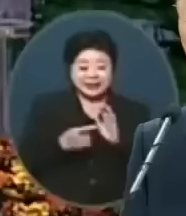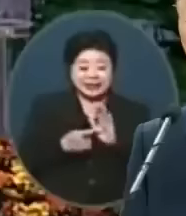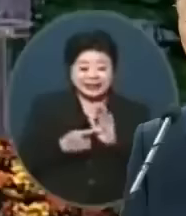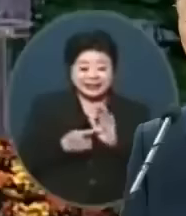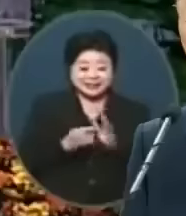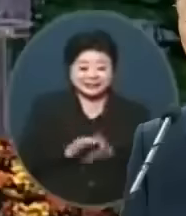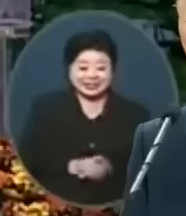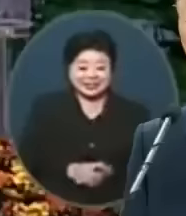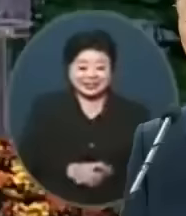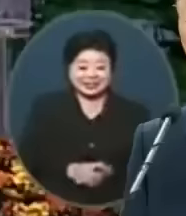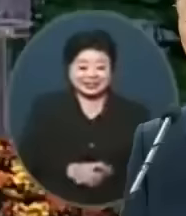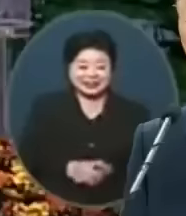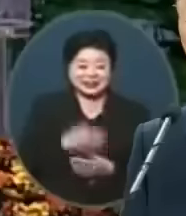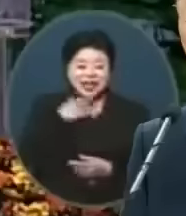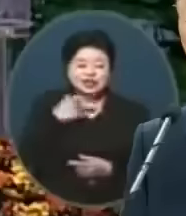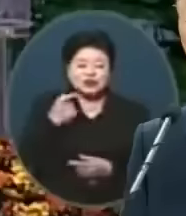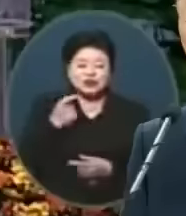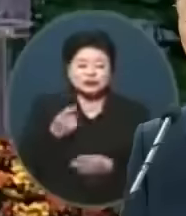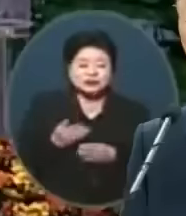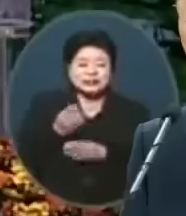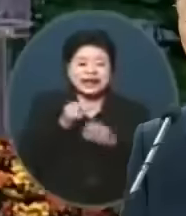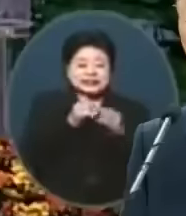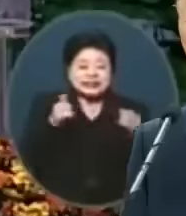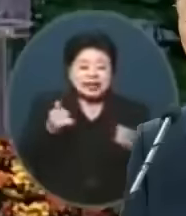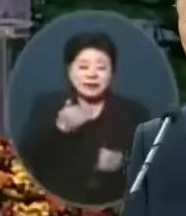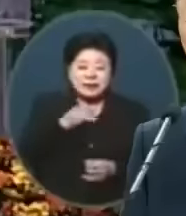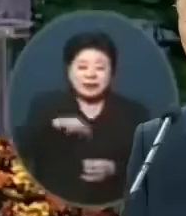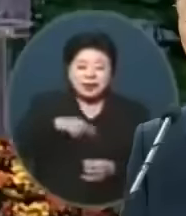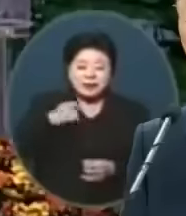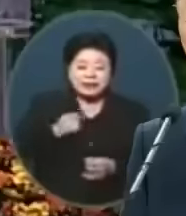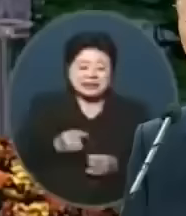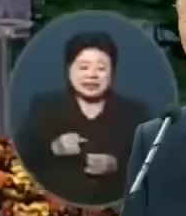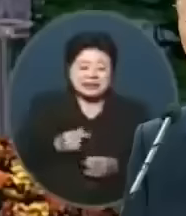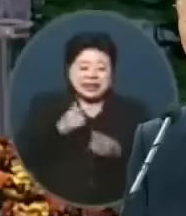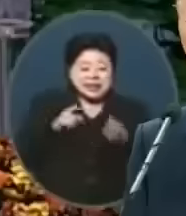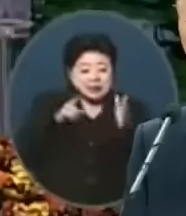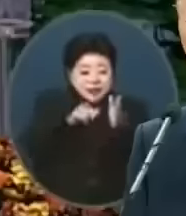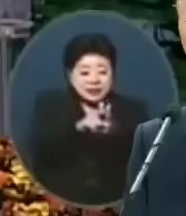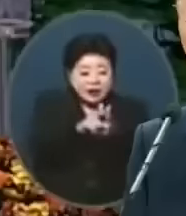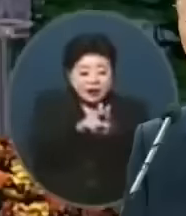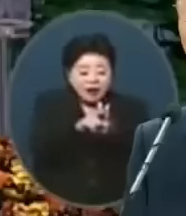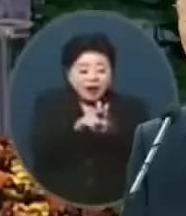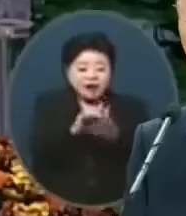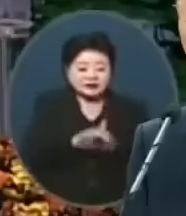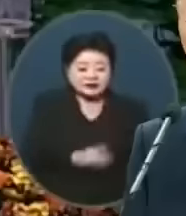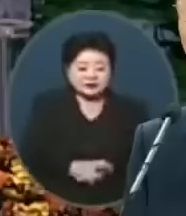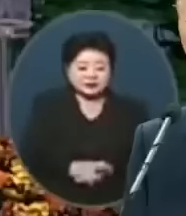나타냈었습니다. 60세 이상 사람이 100세를 넘어 살려면